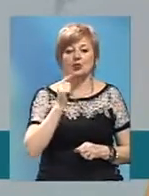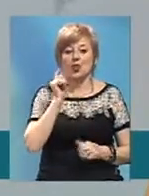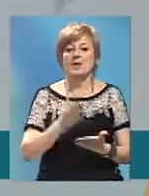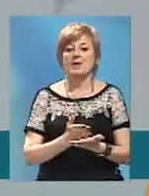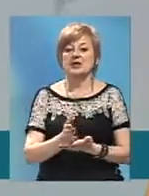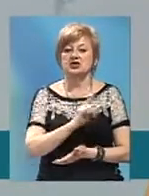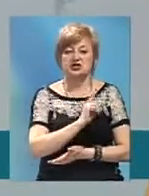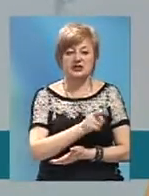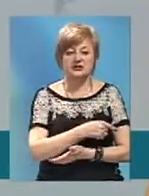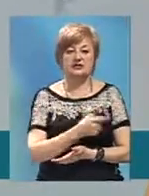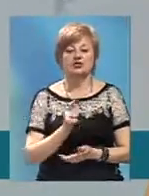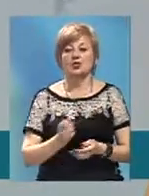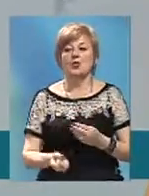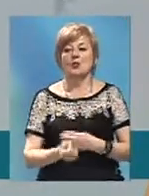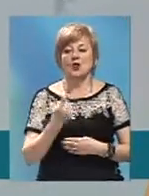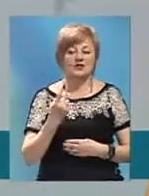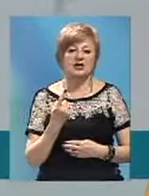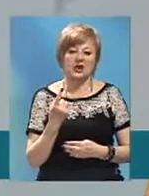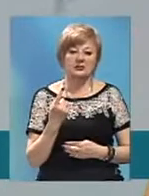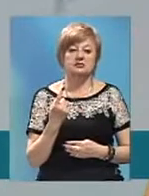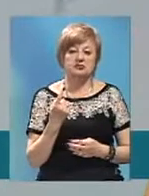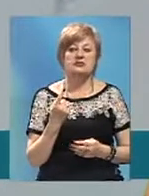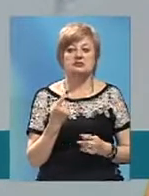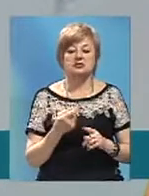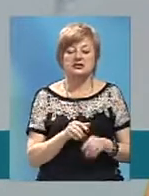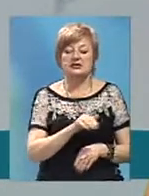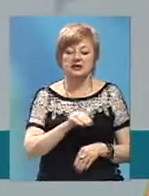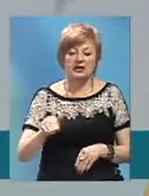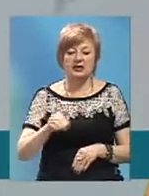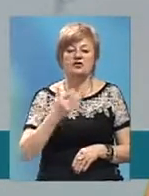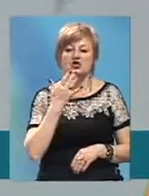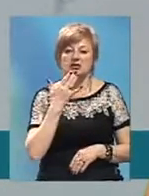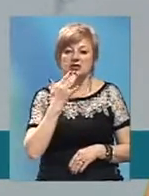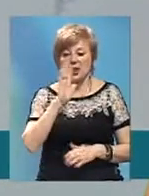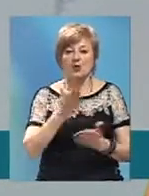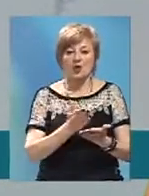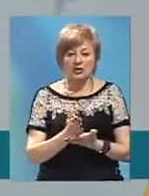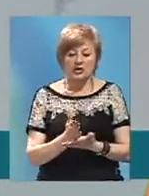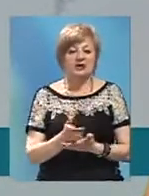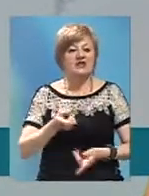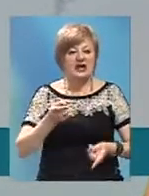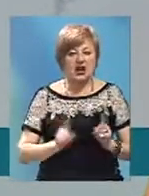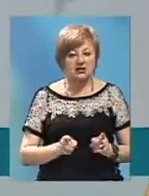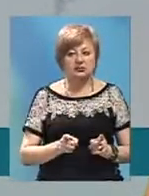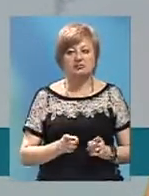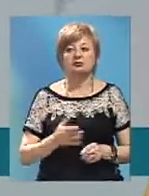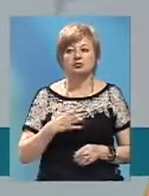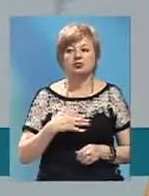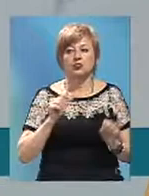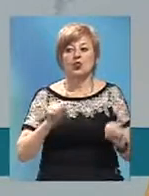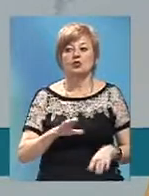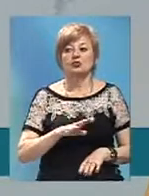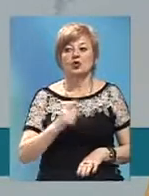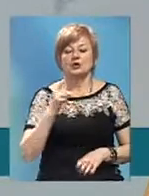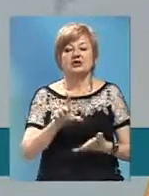які інколи проявляють себе непослідовно на рівні національної політики і на рівні місцевих реалій. Тому я просто це, можливо, один